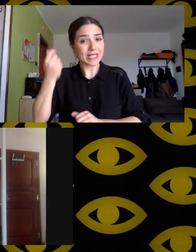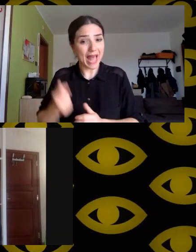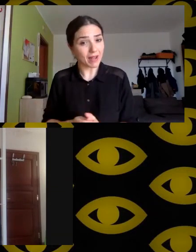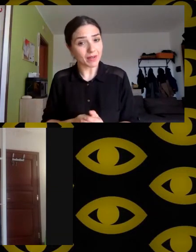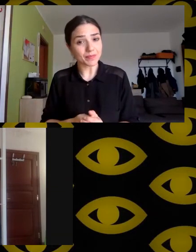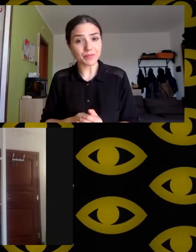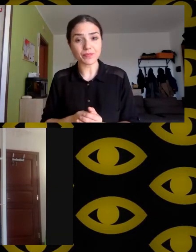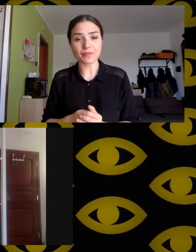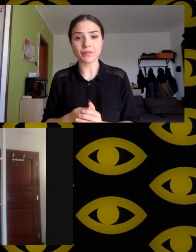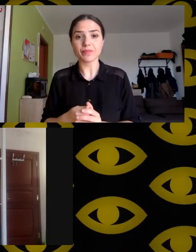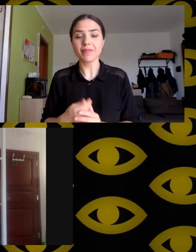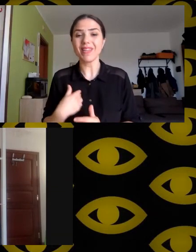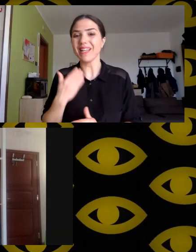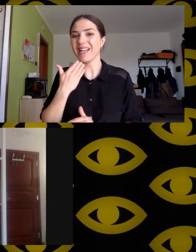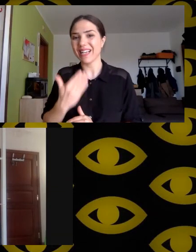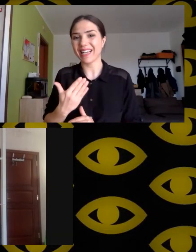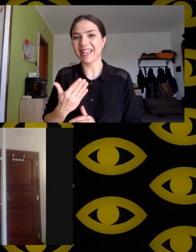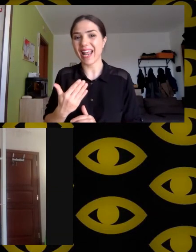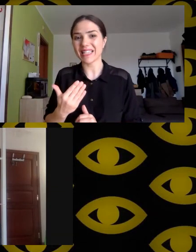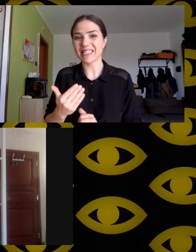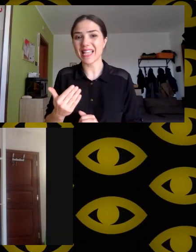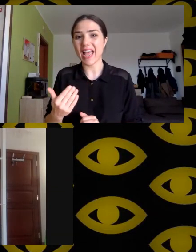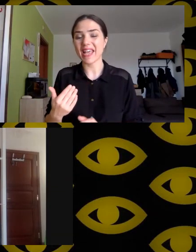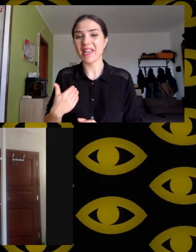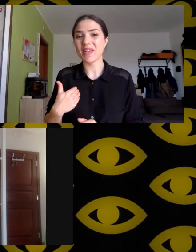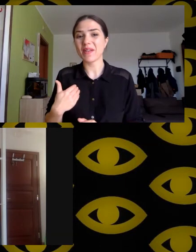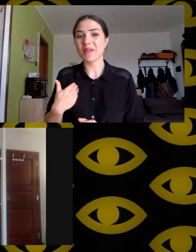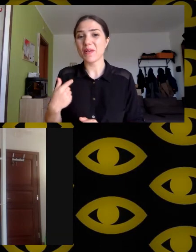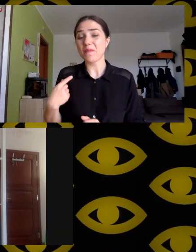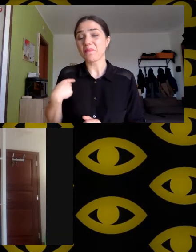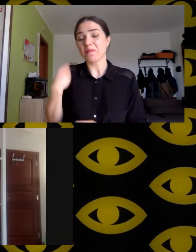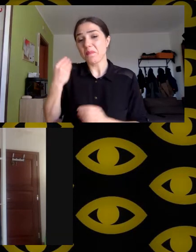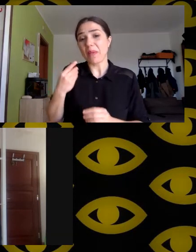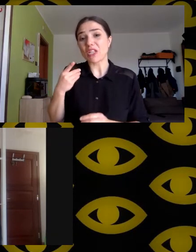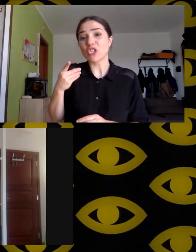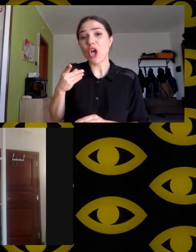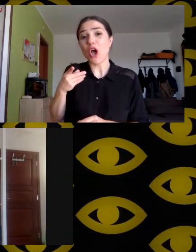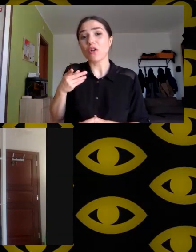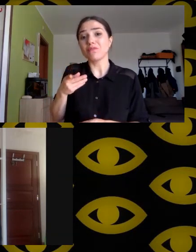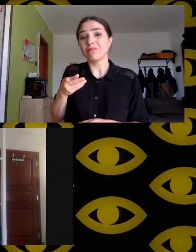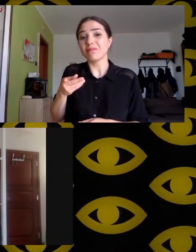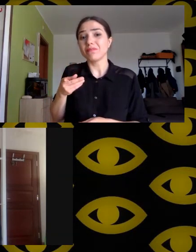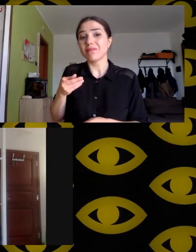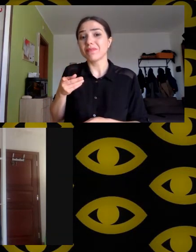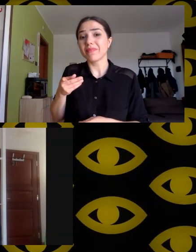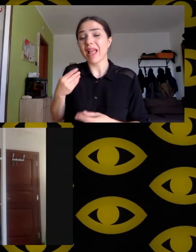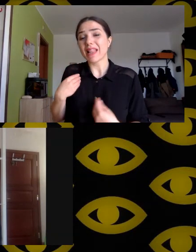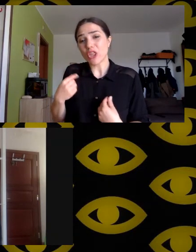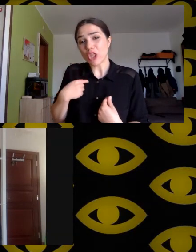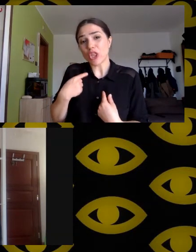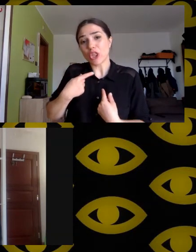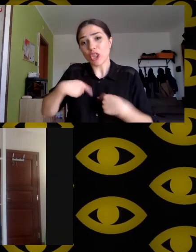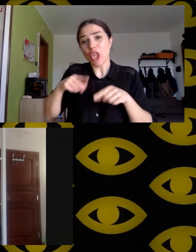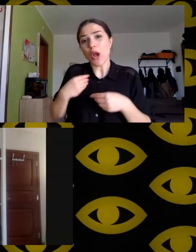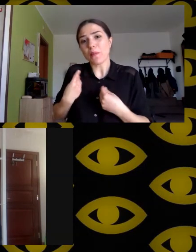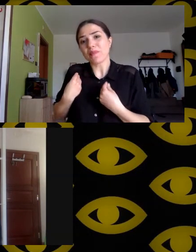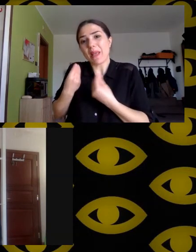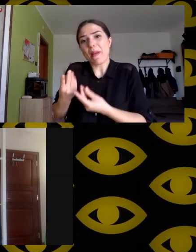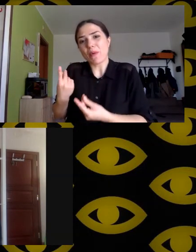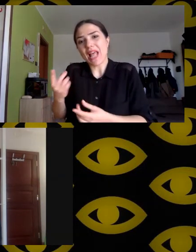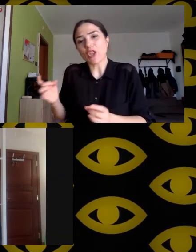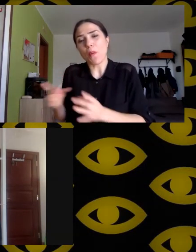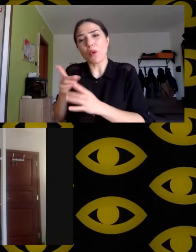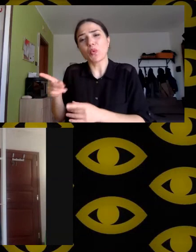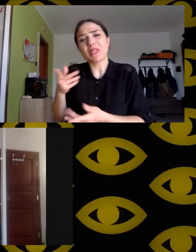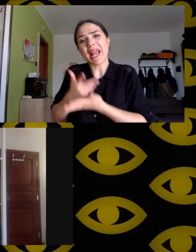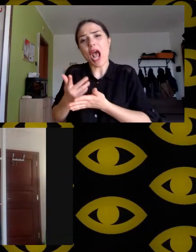testimonianza. Credo veramente che ti abbiamo dato l'opportunità, perché hai voluto chiaramente, di tirar fuori dei sentimenti, delle storie che